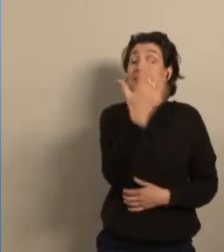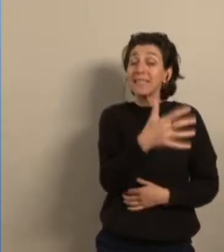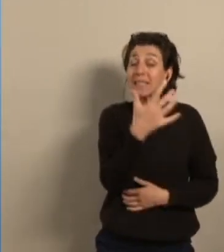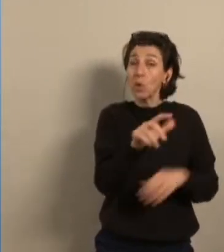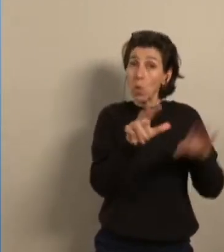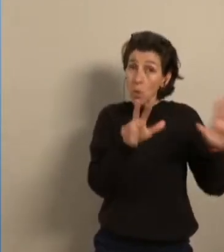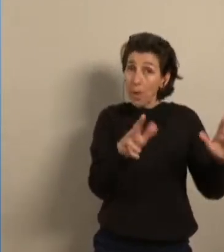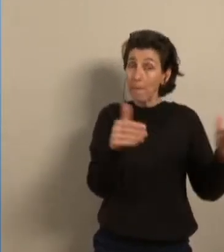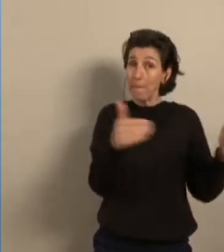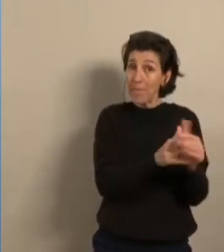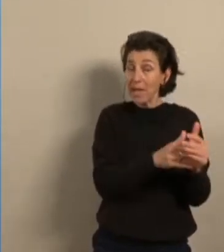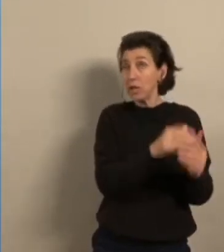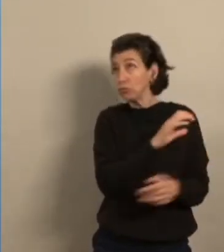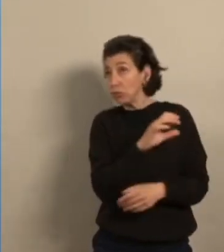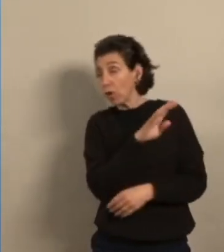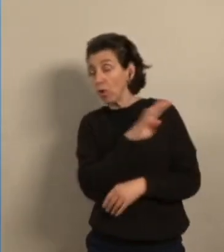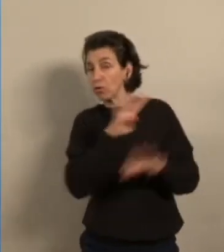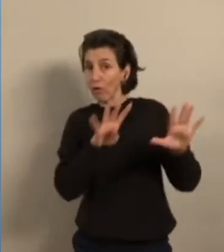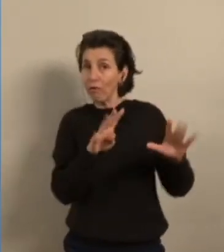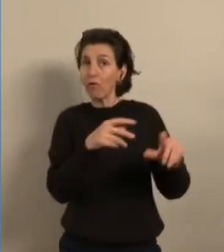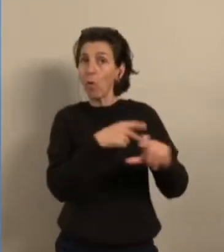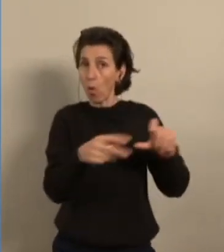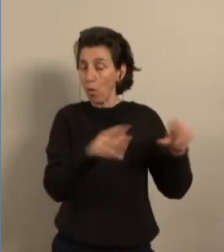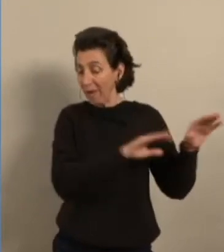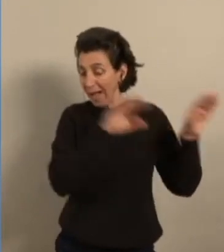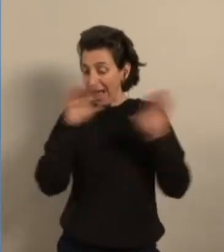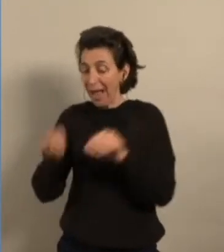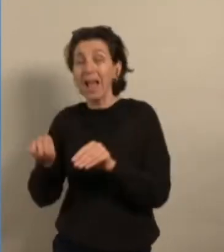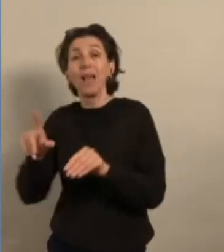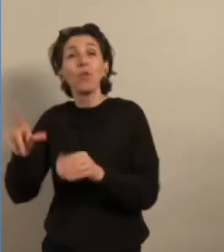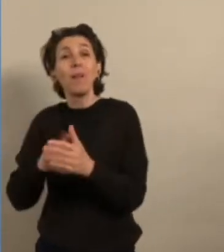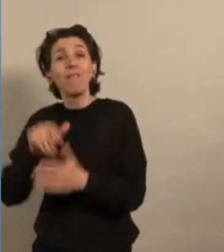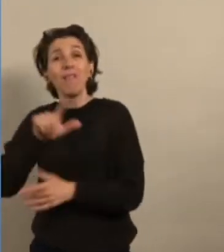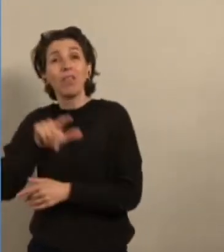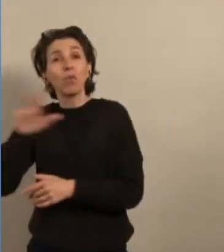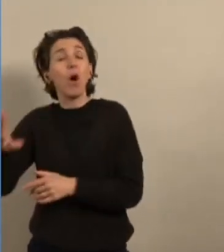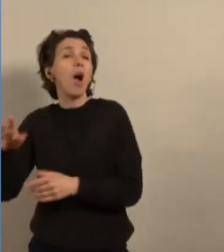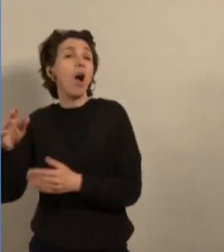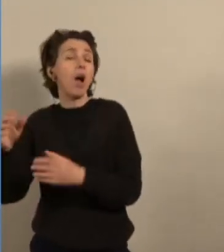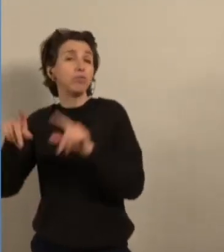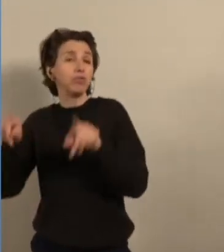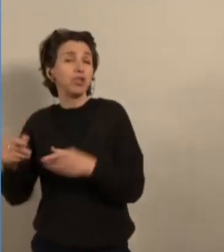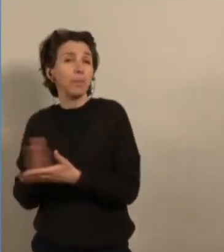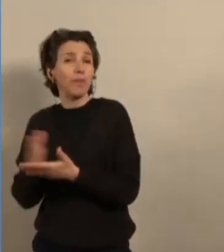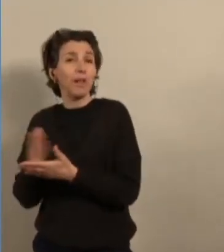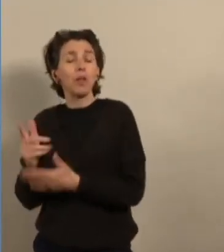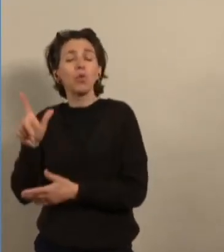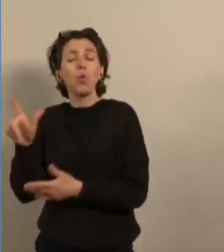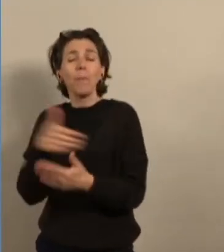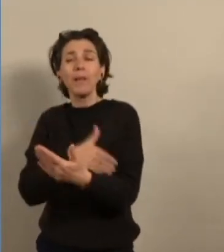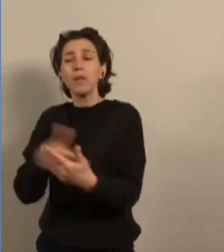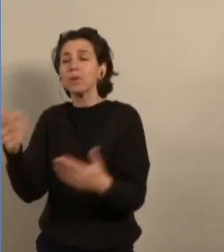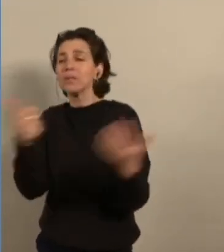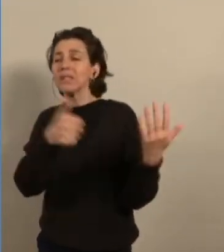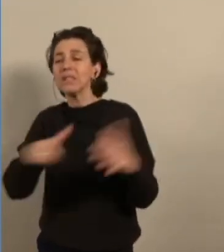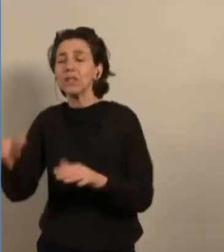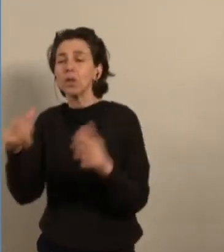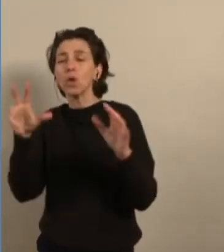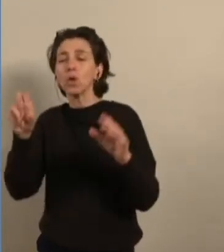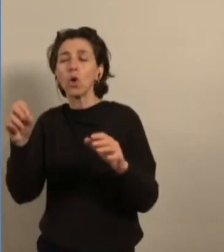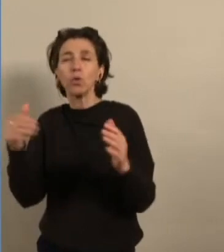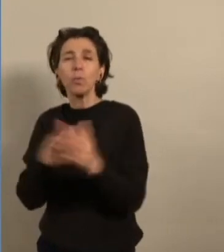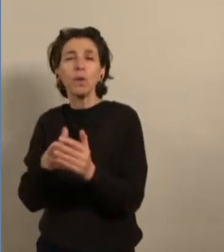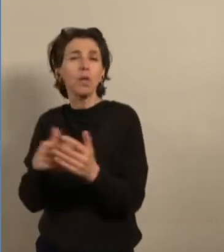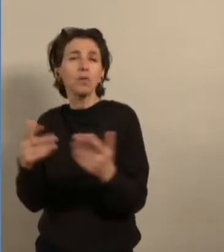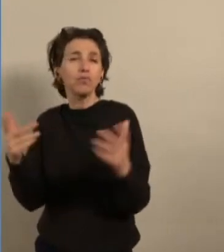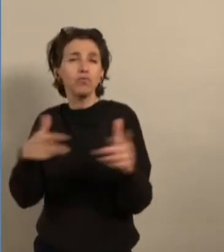149 euros. Et vous prévoyez au budget prévisionnel 2023, 2 630 811 euros,